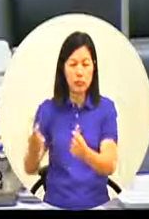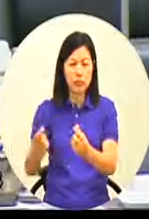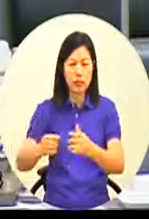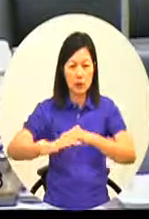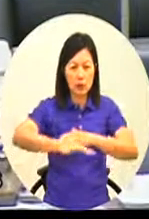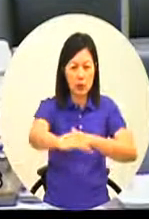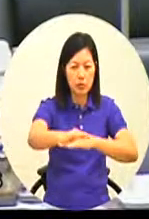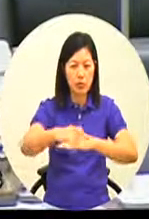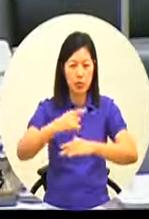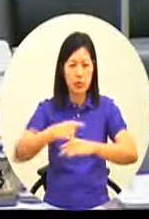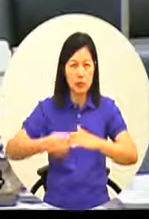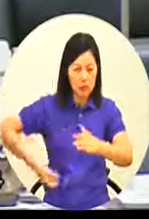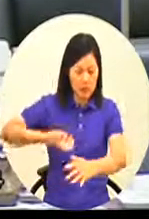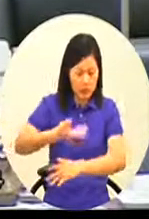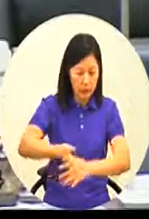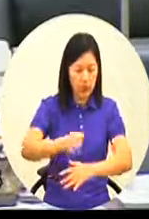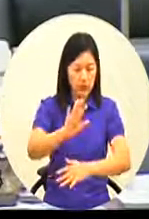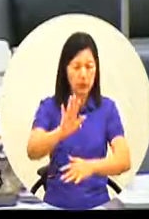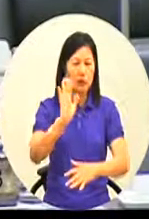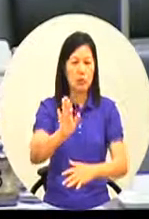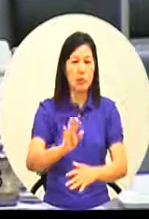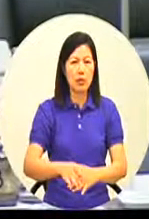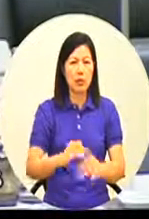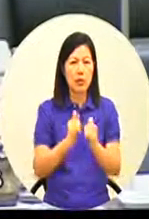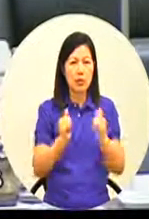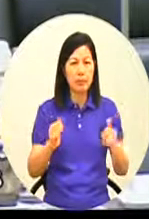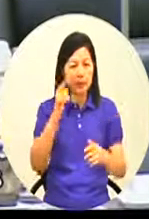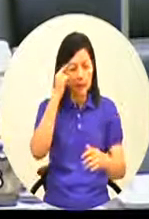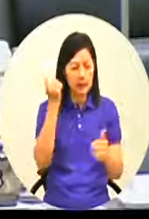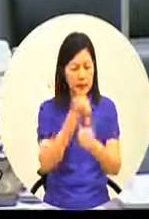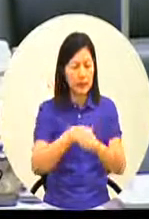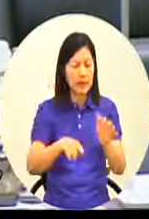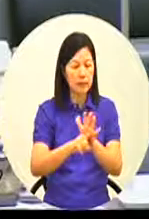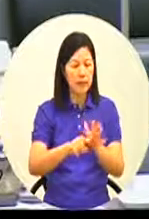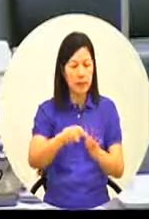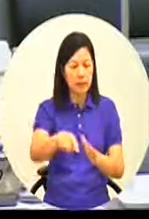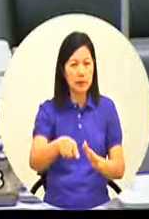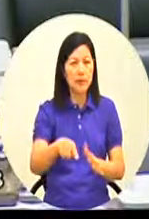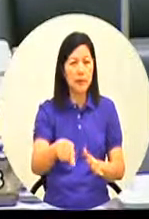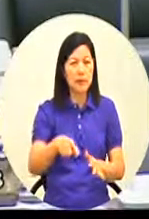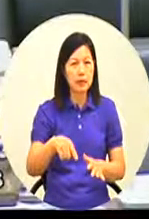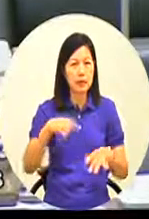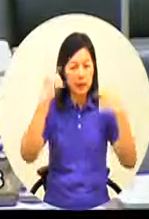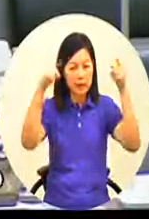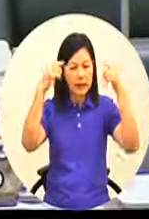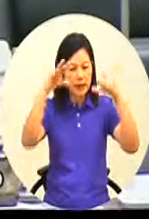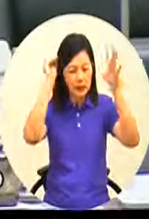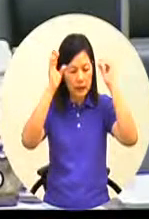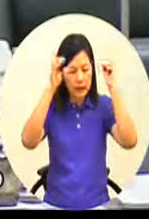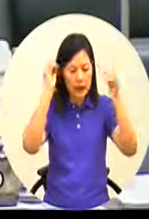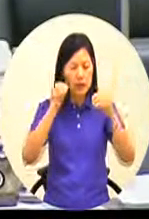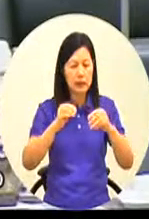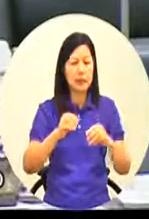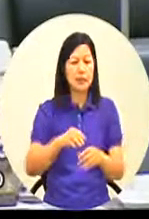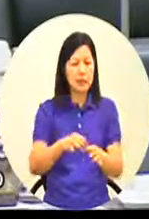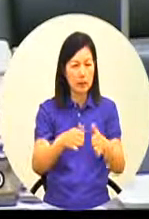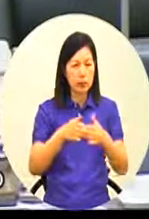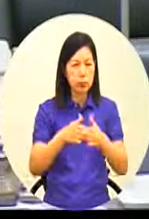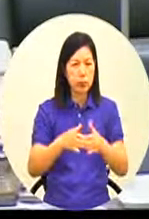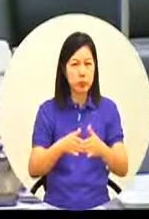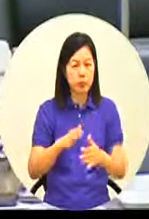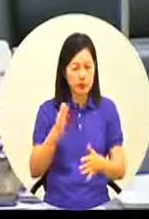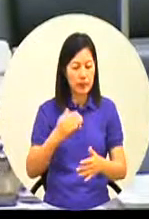代价。那我觉得民意代表要先有这个专业的一个尝试就好了，不要知识，尝试就好了。